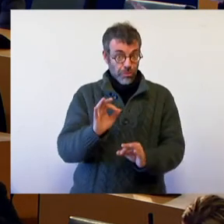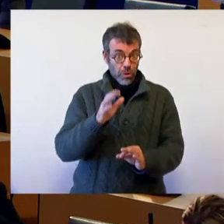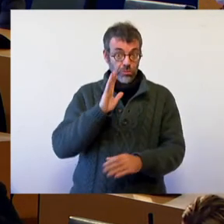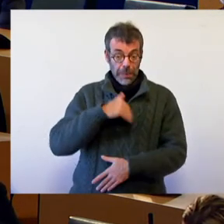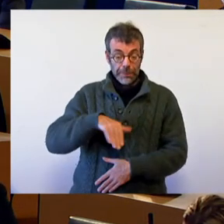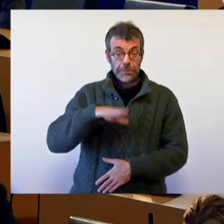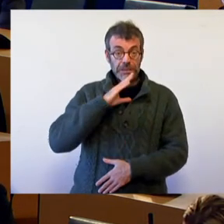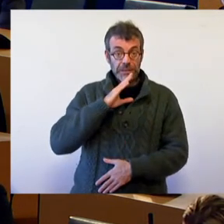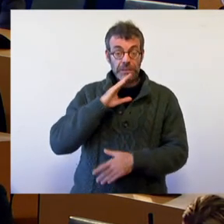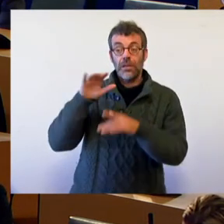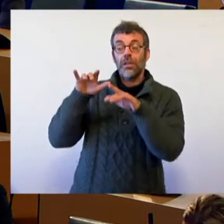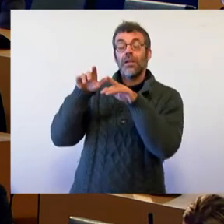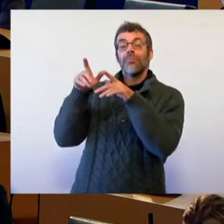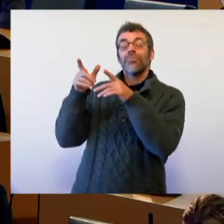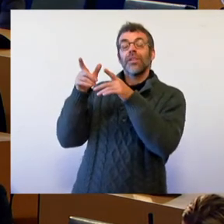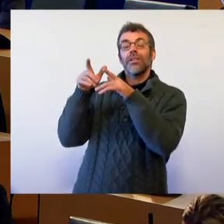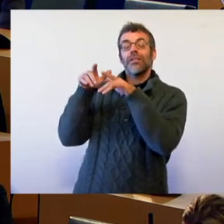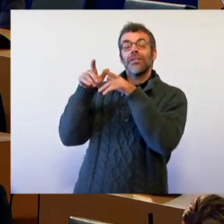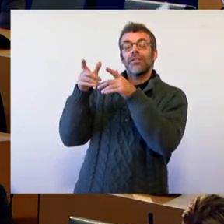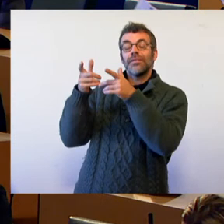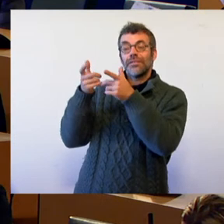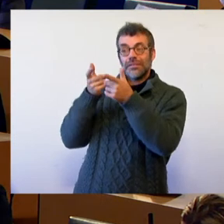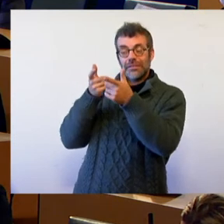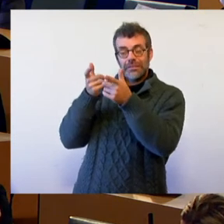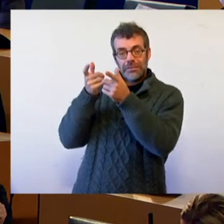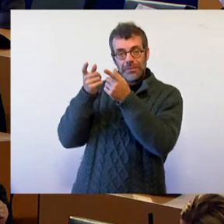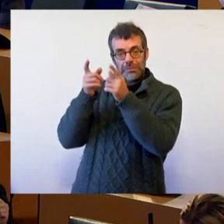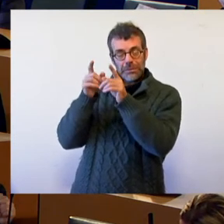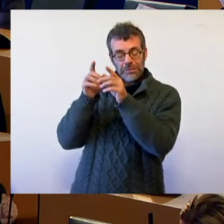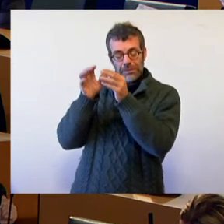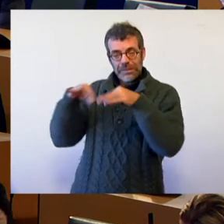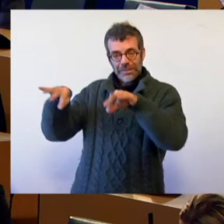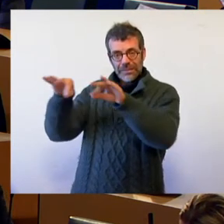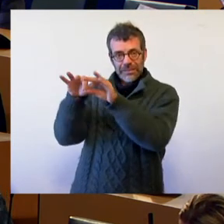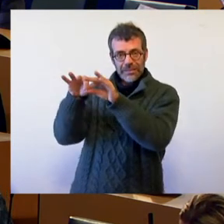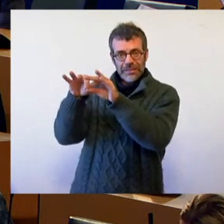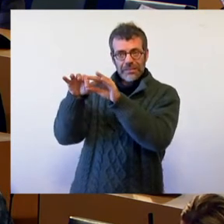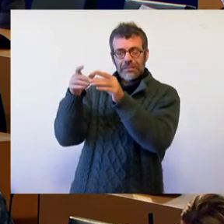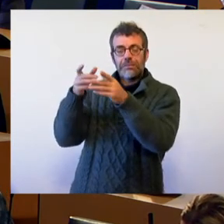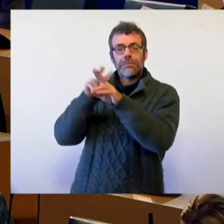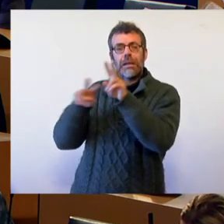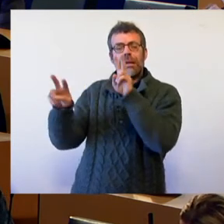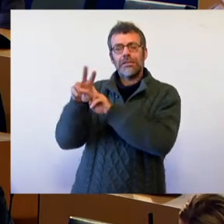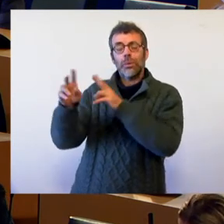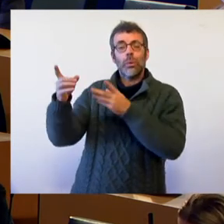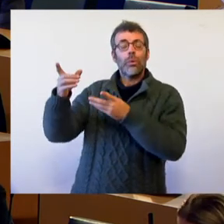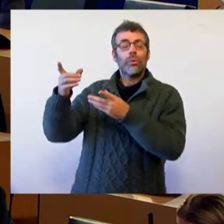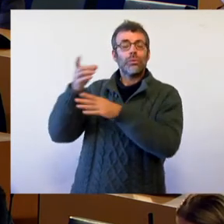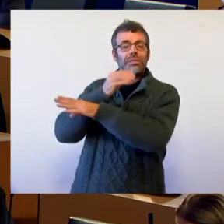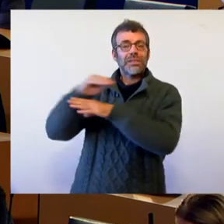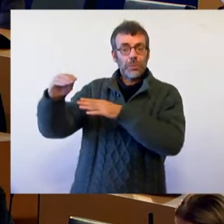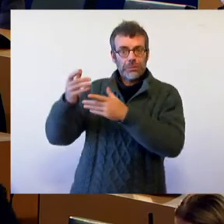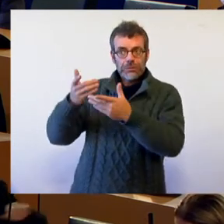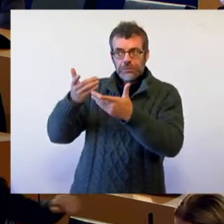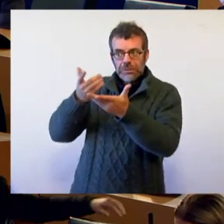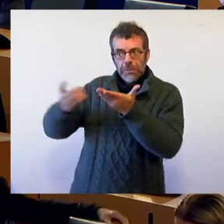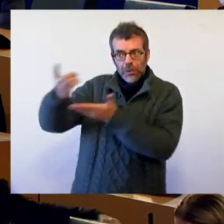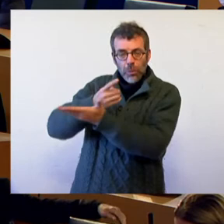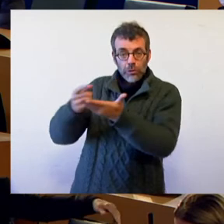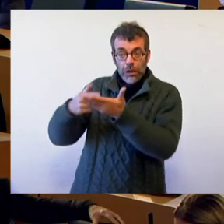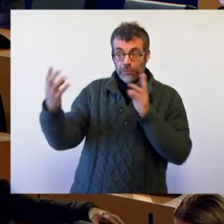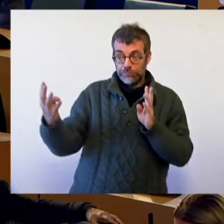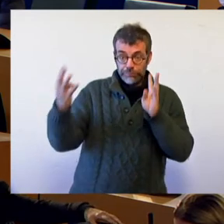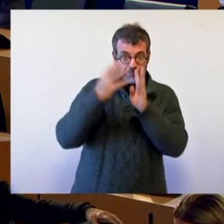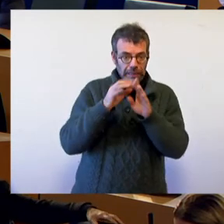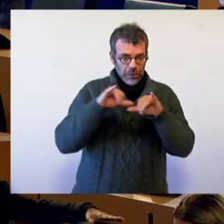avec la direction départementale de la sûreté publique de Montpellier sur cette question particulière. Enfin, il s'agit